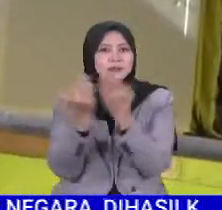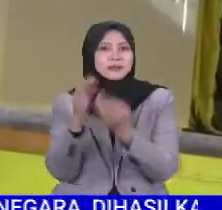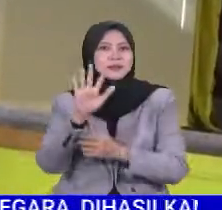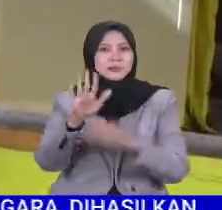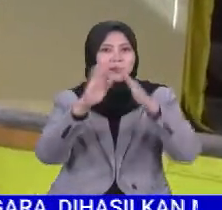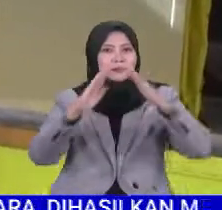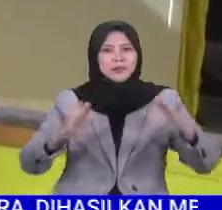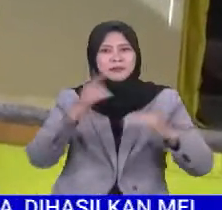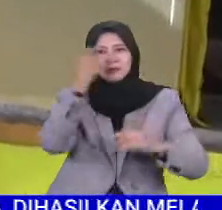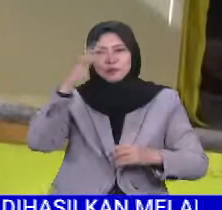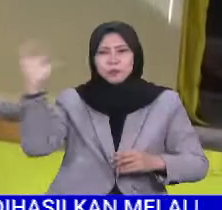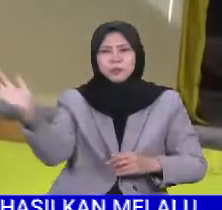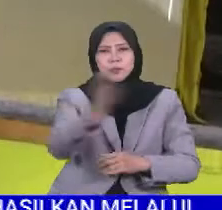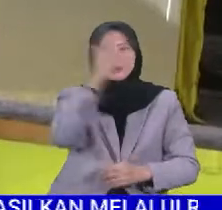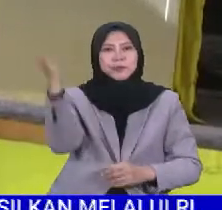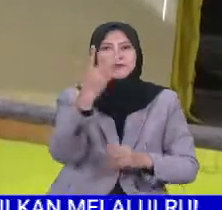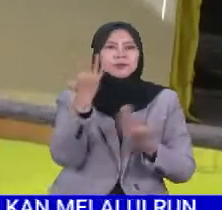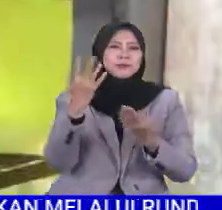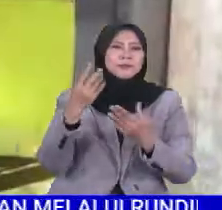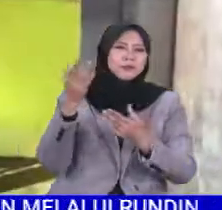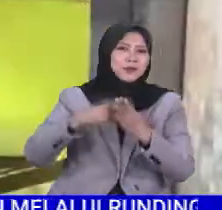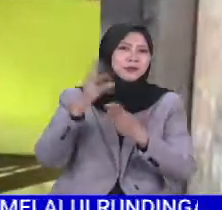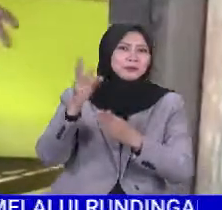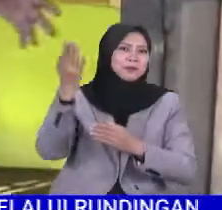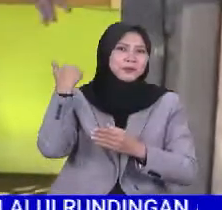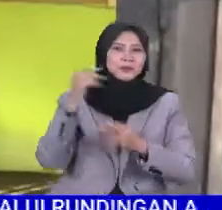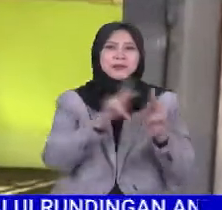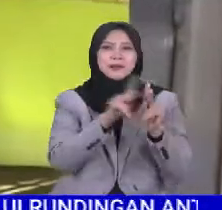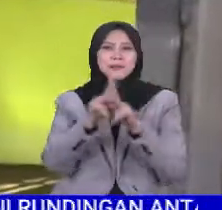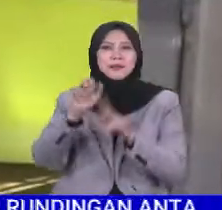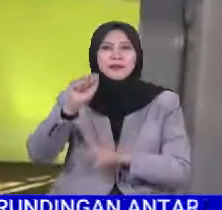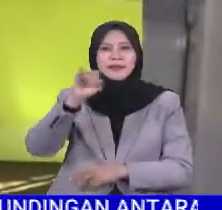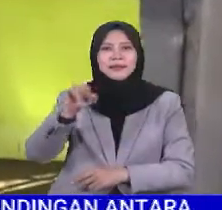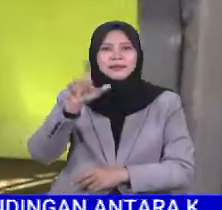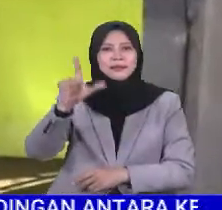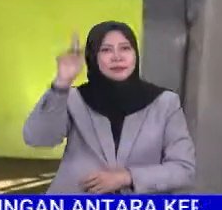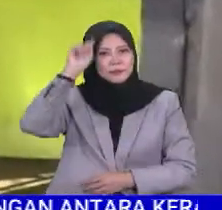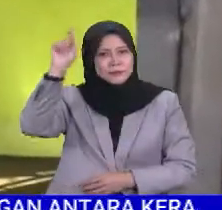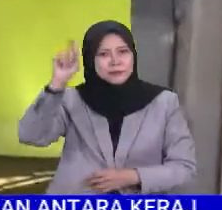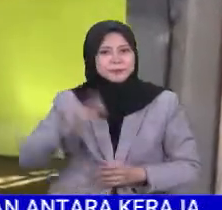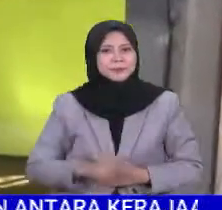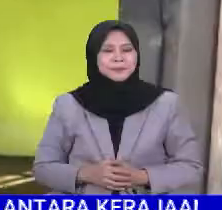menjadi mangsa ribut pada bulan Jun lalu di Kampung Bukit Kolam Ajil, Hulu Terengganu.